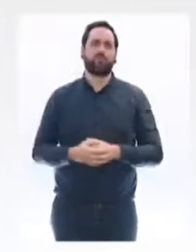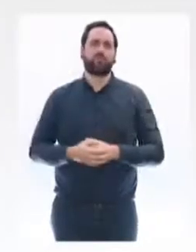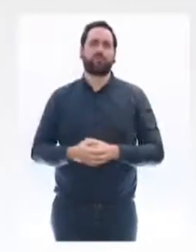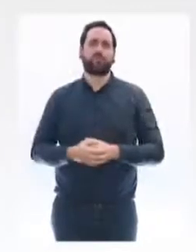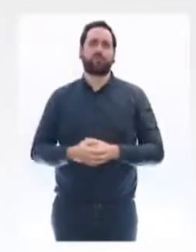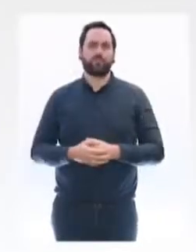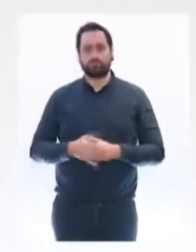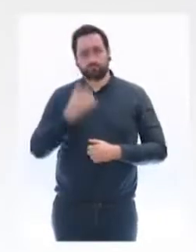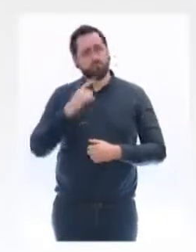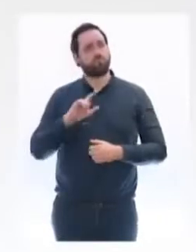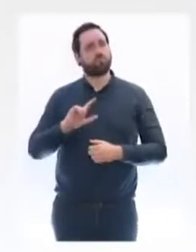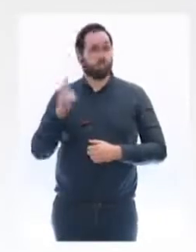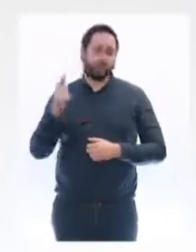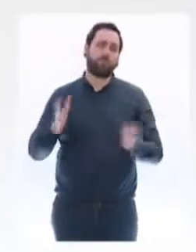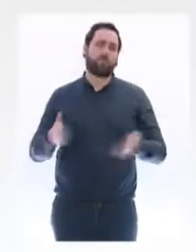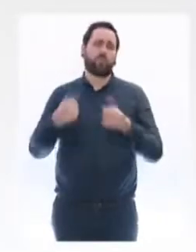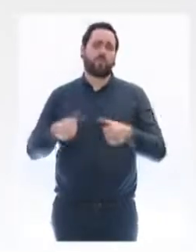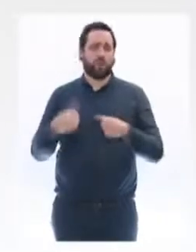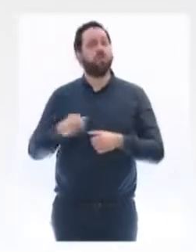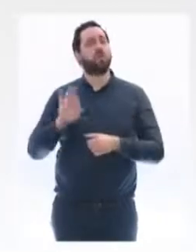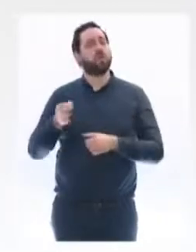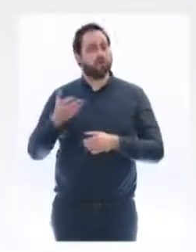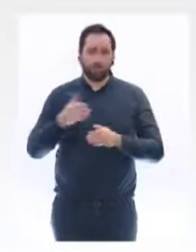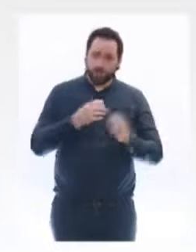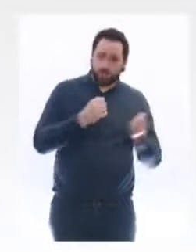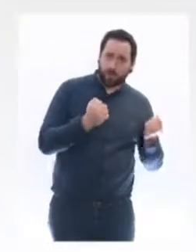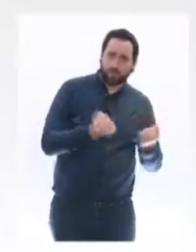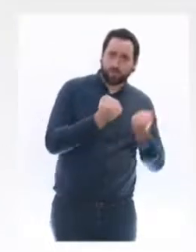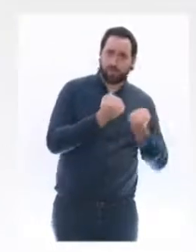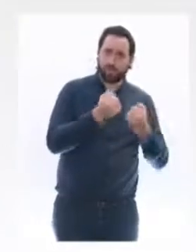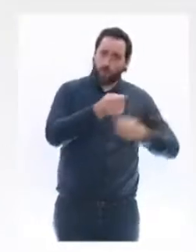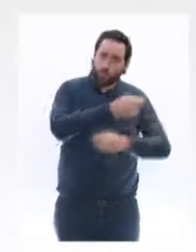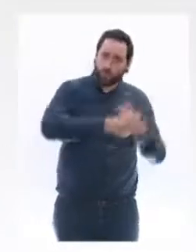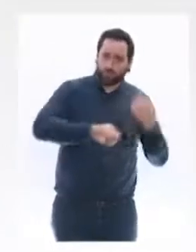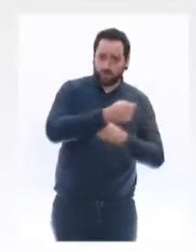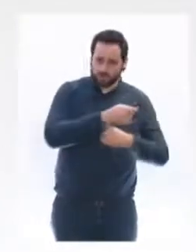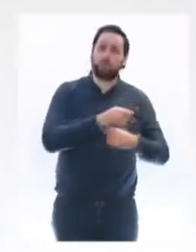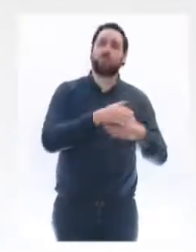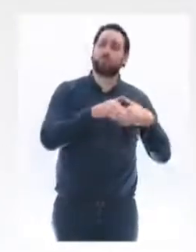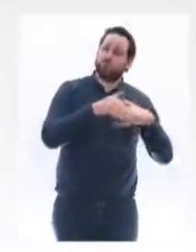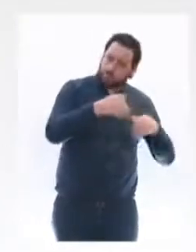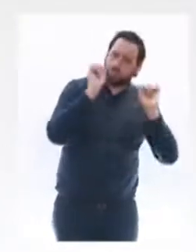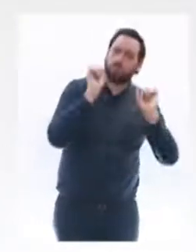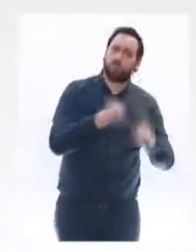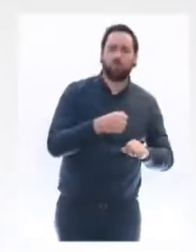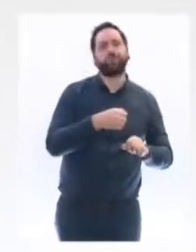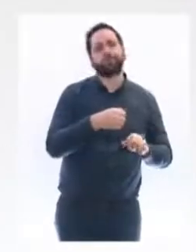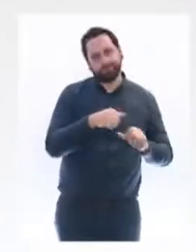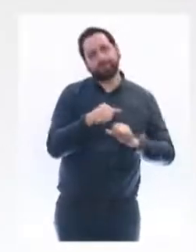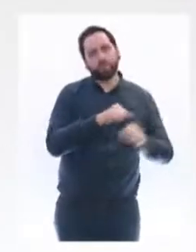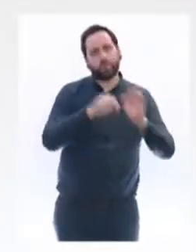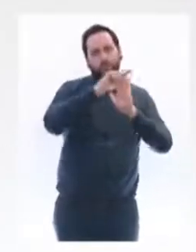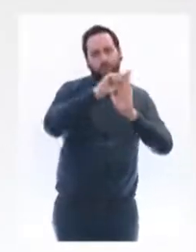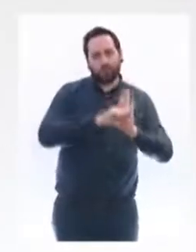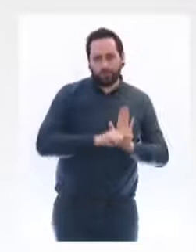conditions de sécurité sanitaire qui ont été rappelés par le premier ministre je tiens également à dire sur la relance